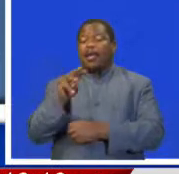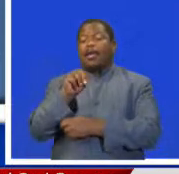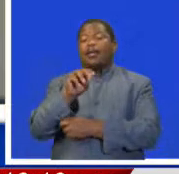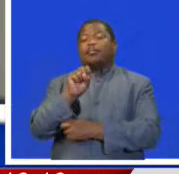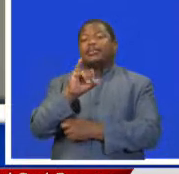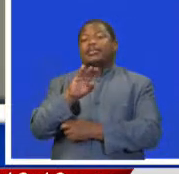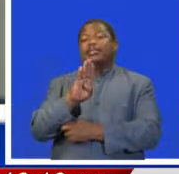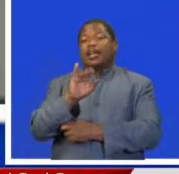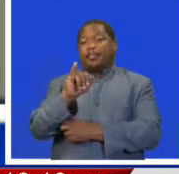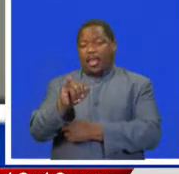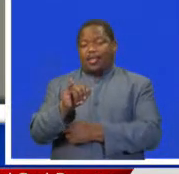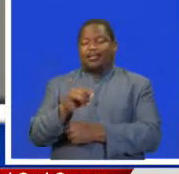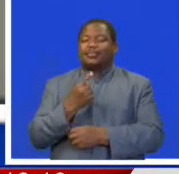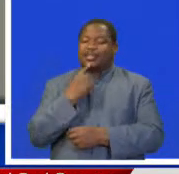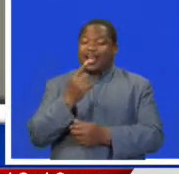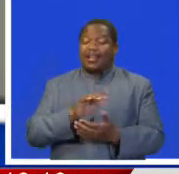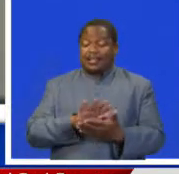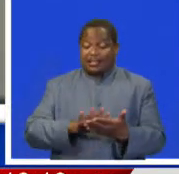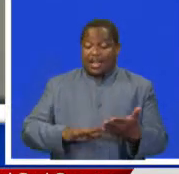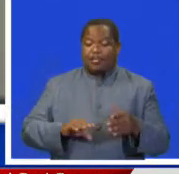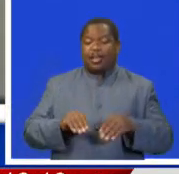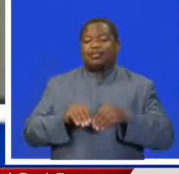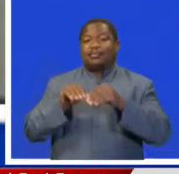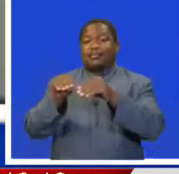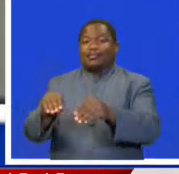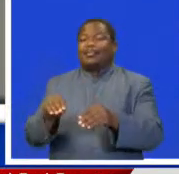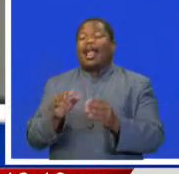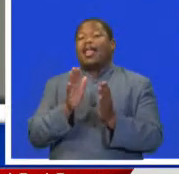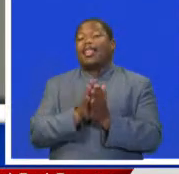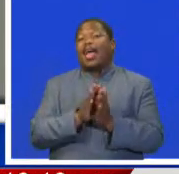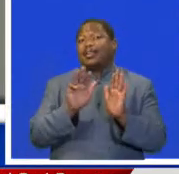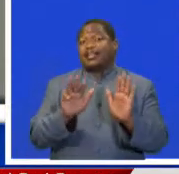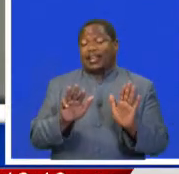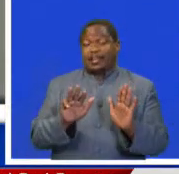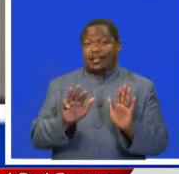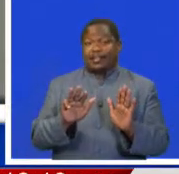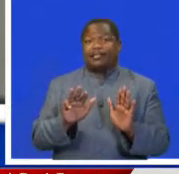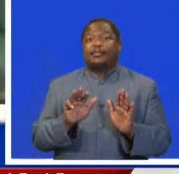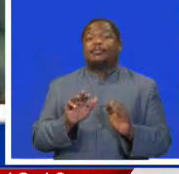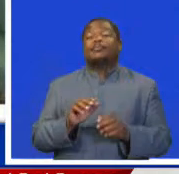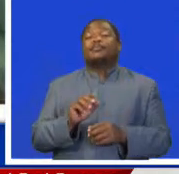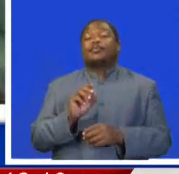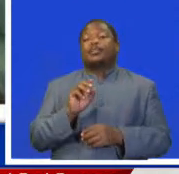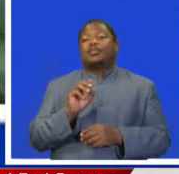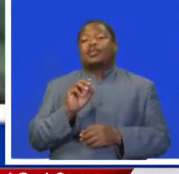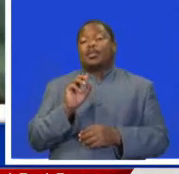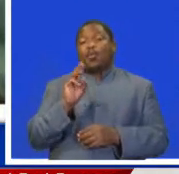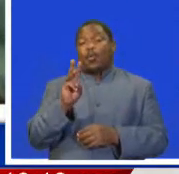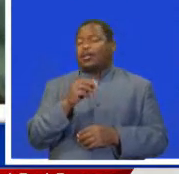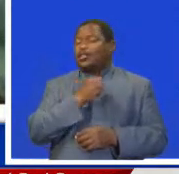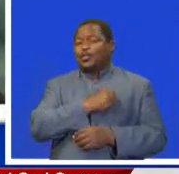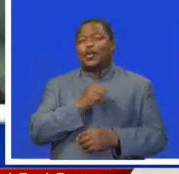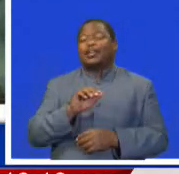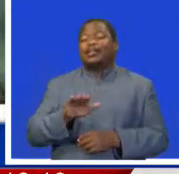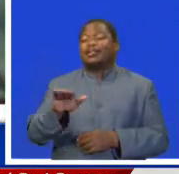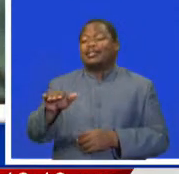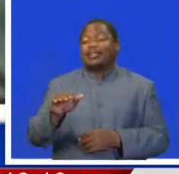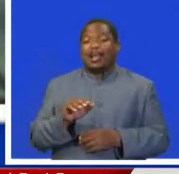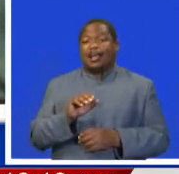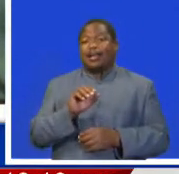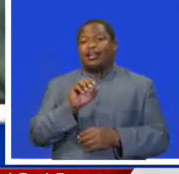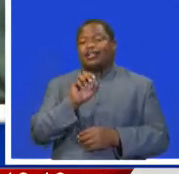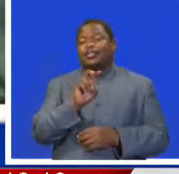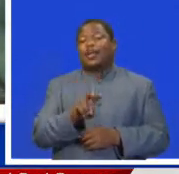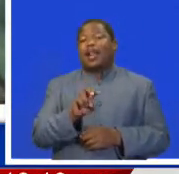mashumi lamabili nemfica enyangeni lesetulu. Lapho atawukhipha khona sijubo sakhe kulendzaba. Lobika